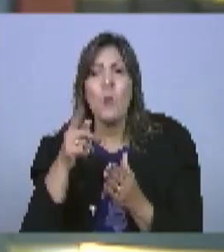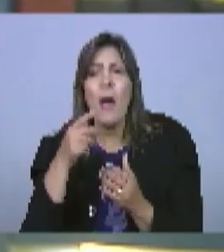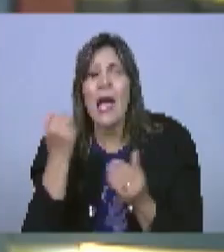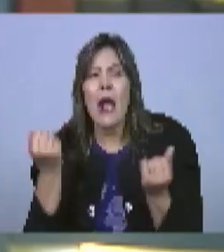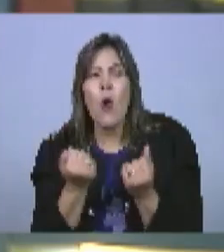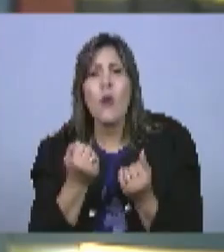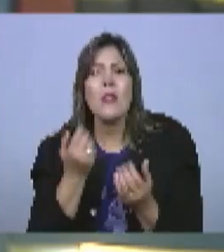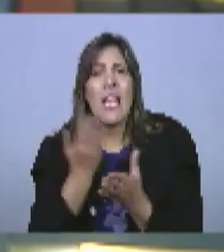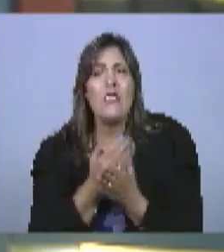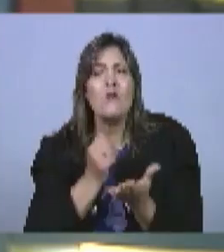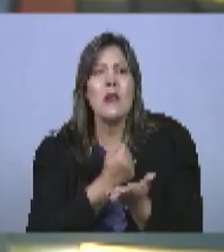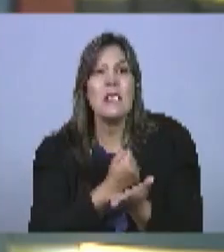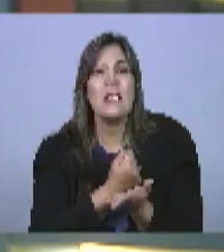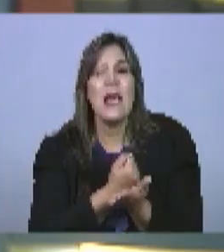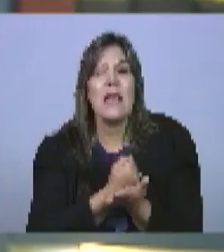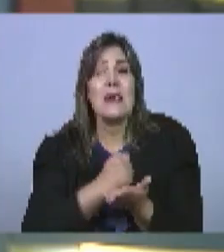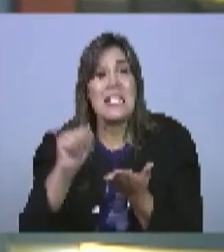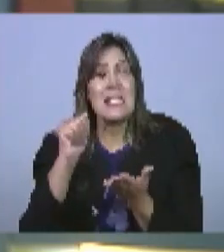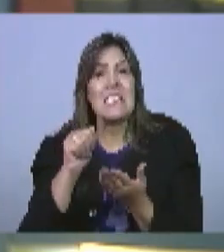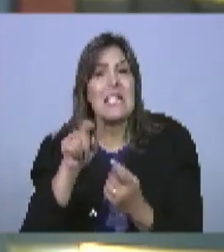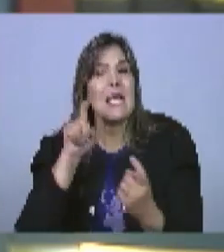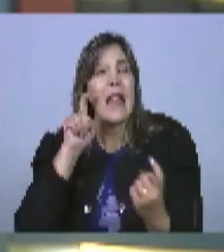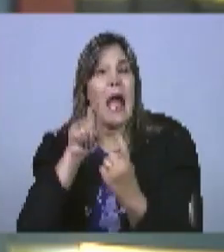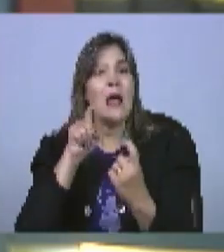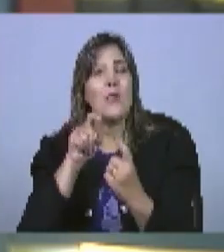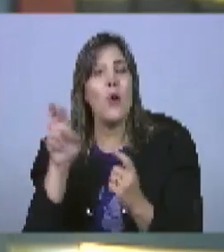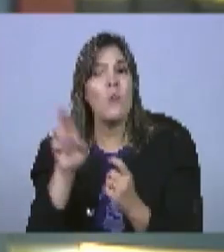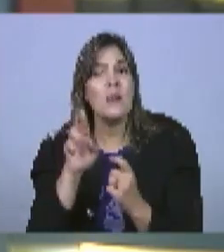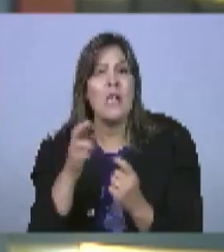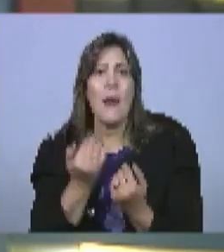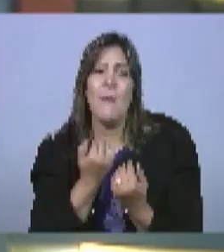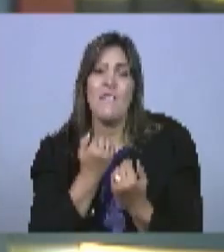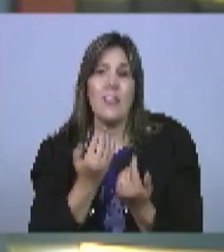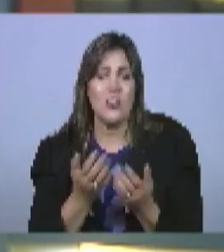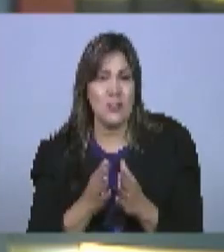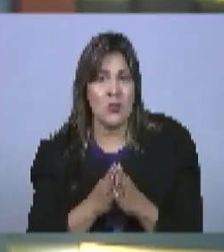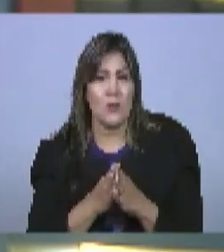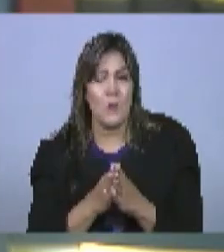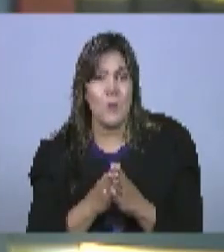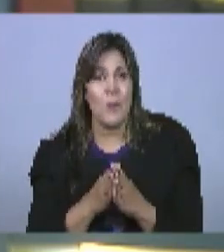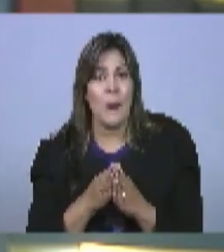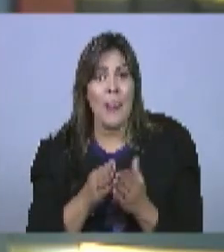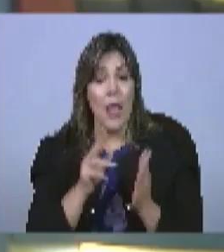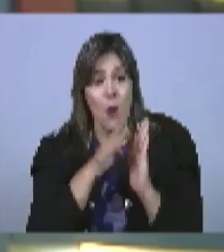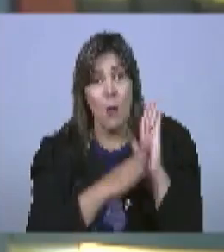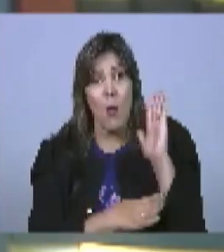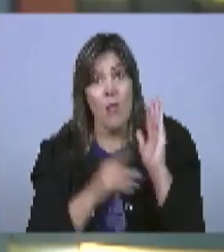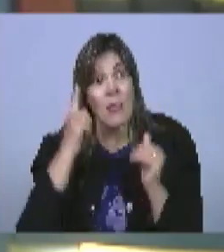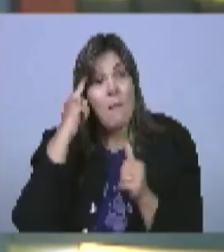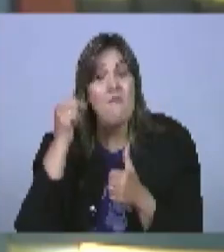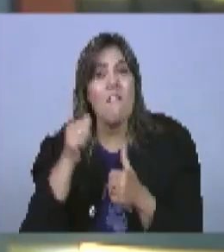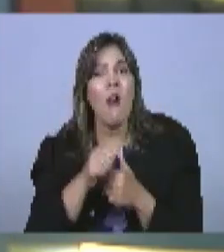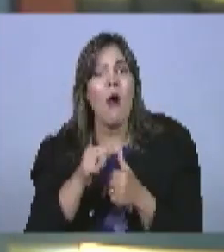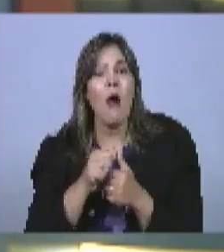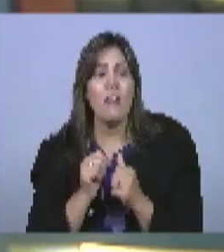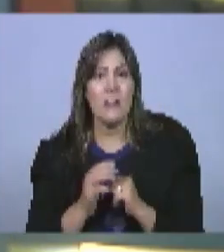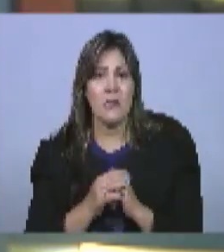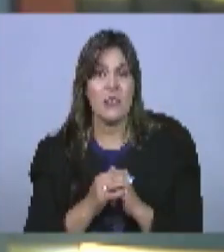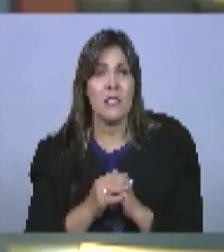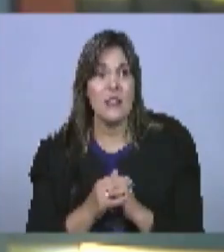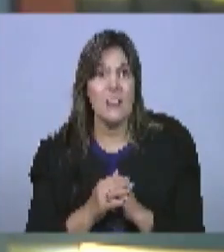المسيحيه المقال ده لفت انتباهي او ذكرني بقضيه اساسيه عايزين